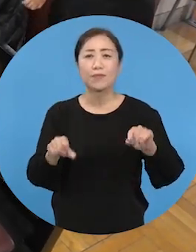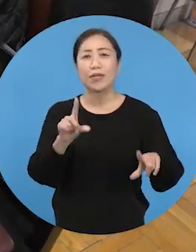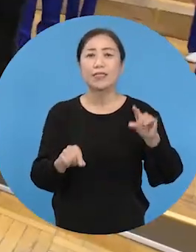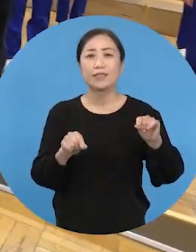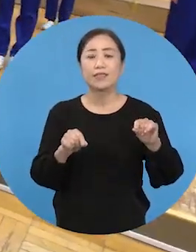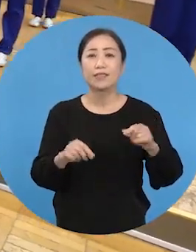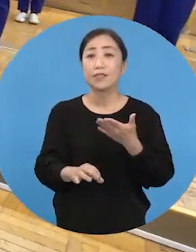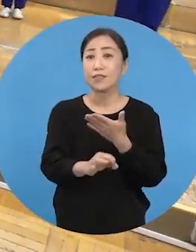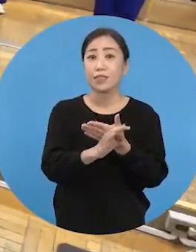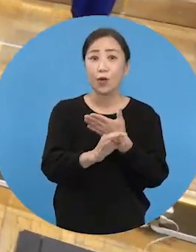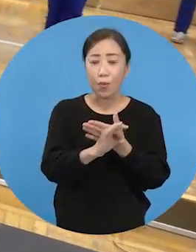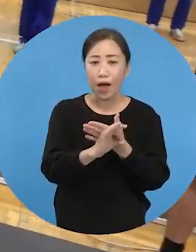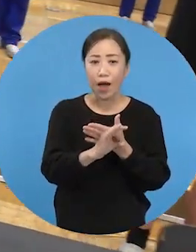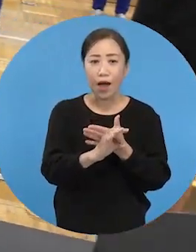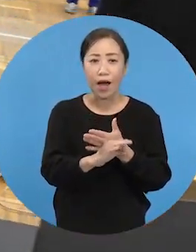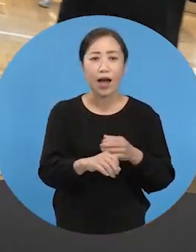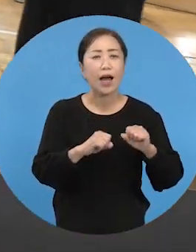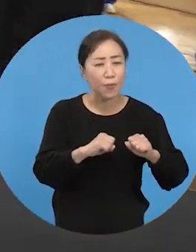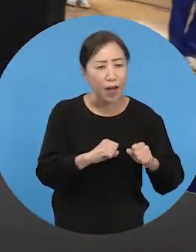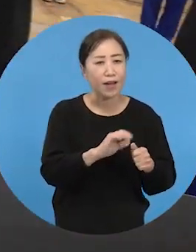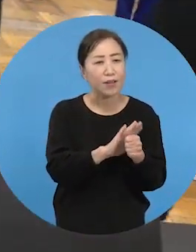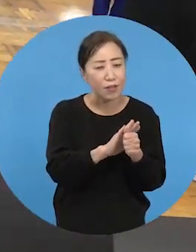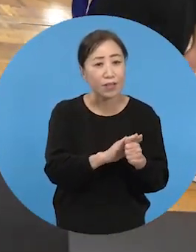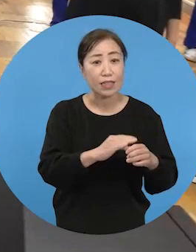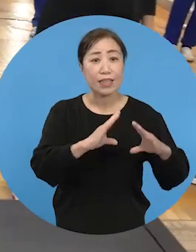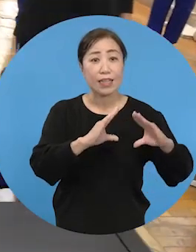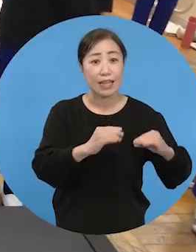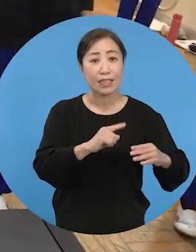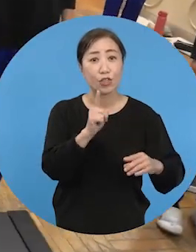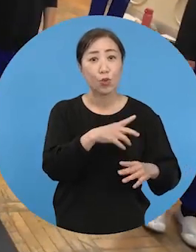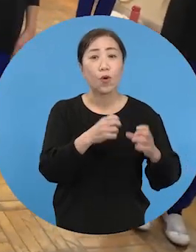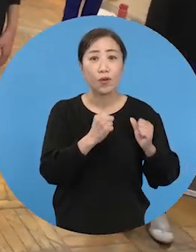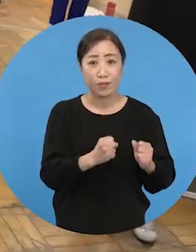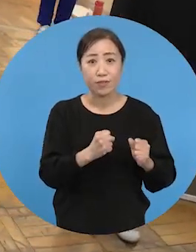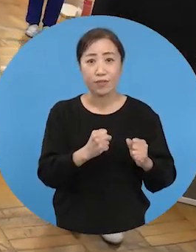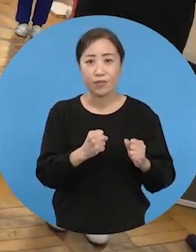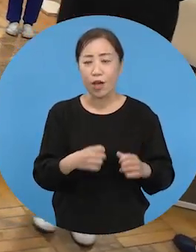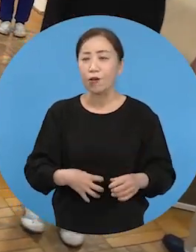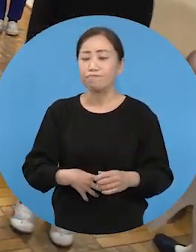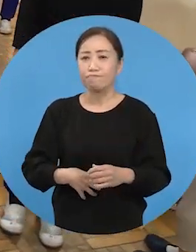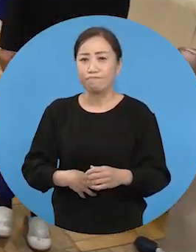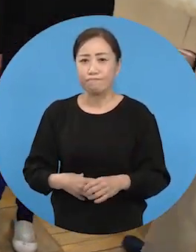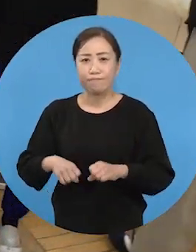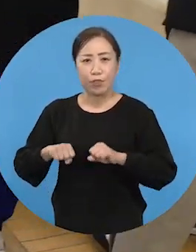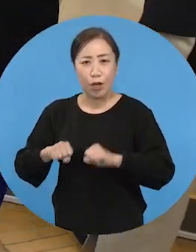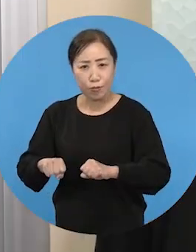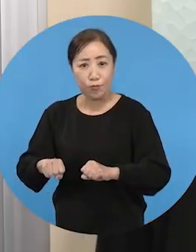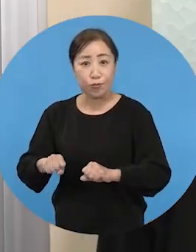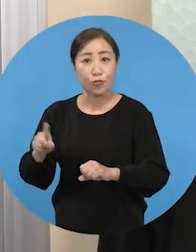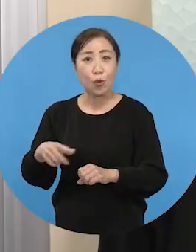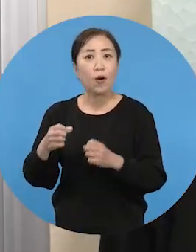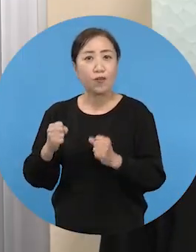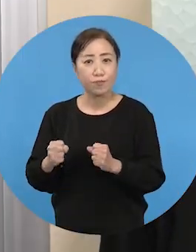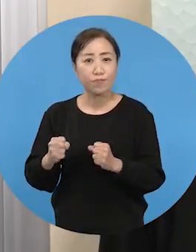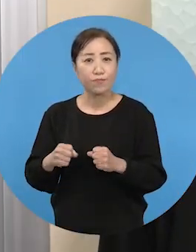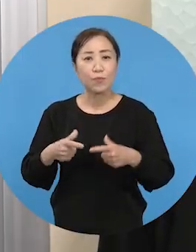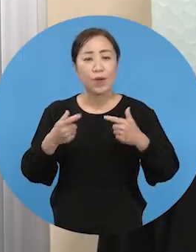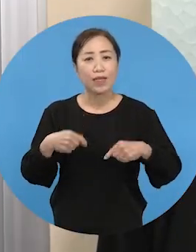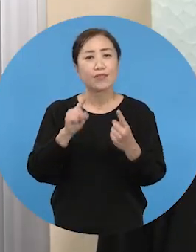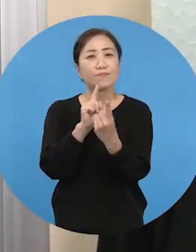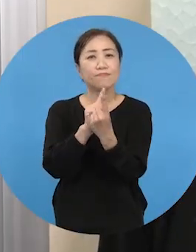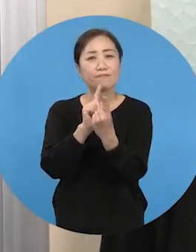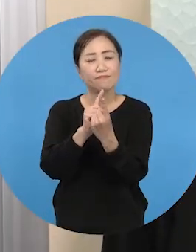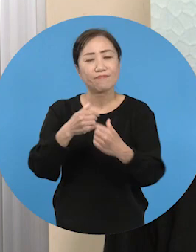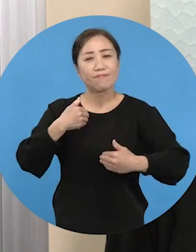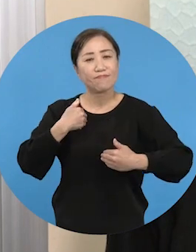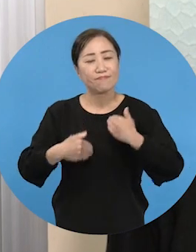で、すごい優しい子もいれば、いざという時に勇気を出してくれるような子もいるし、いろんな人たちがいて